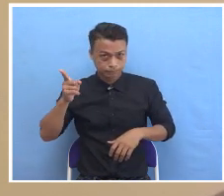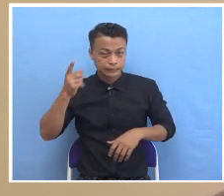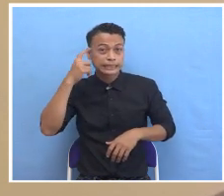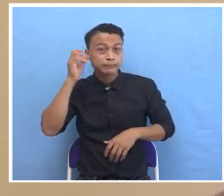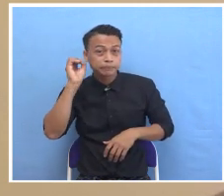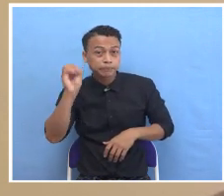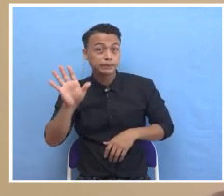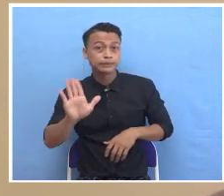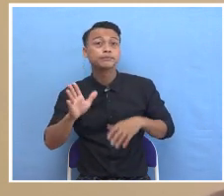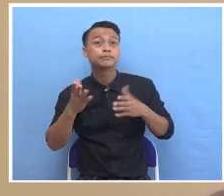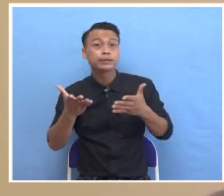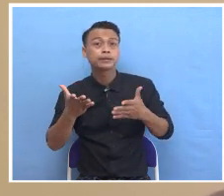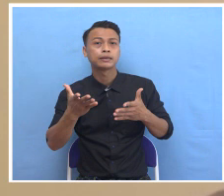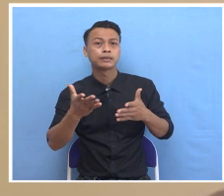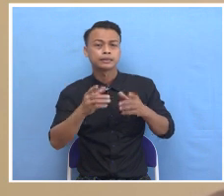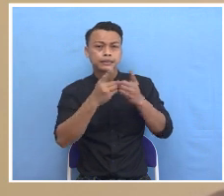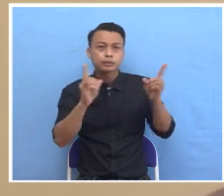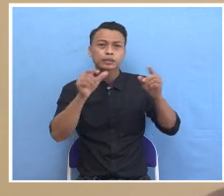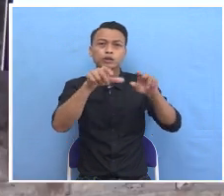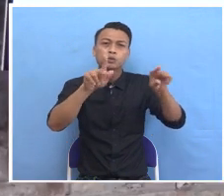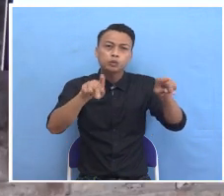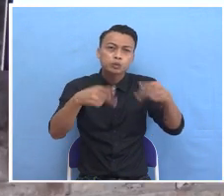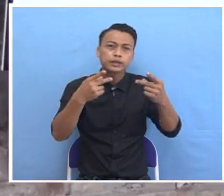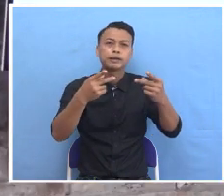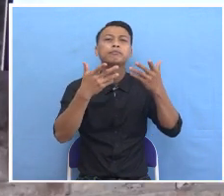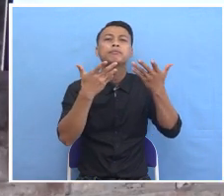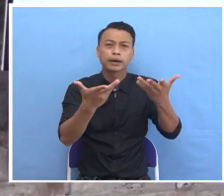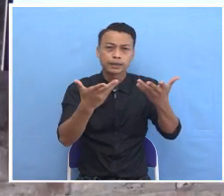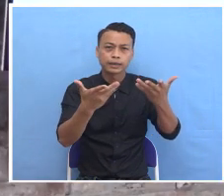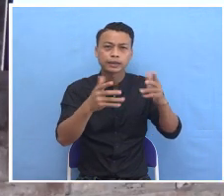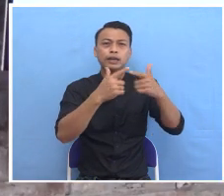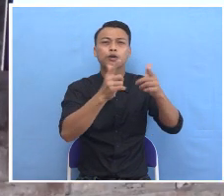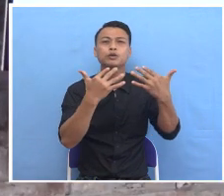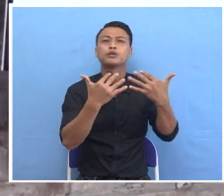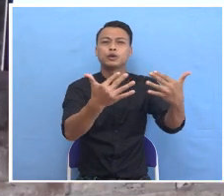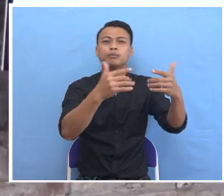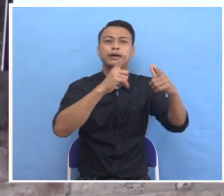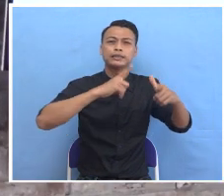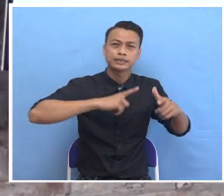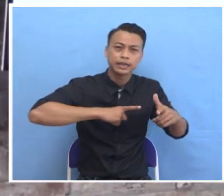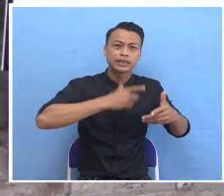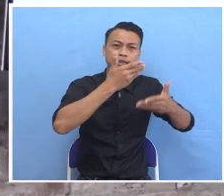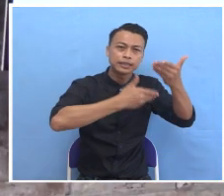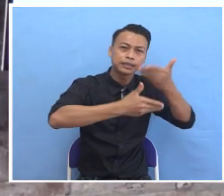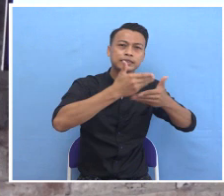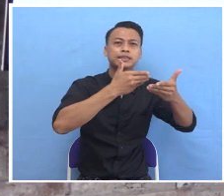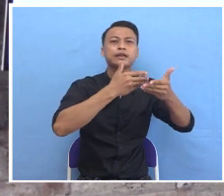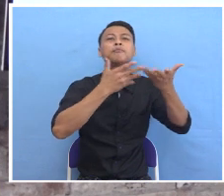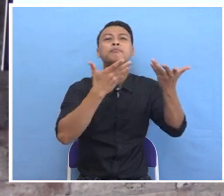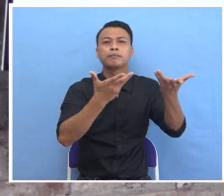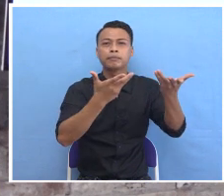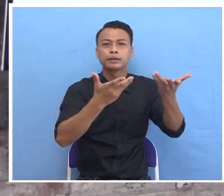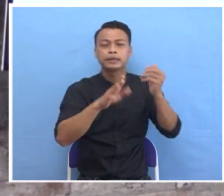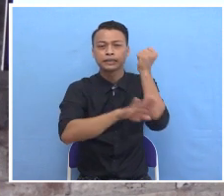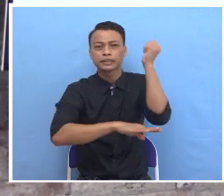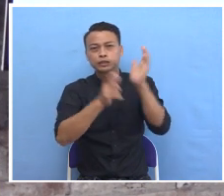မှာအဲ့ဒီရဲ့အတိတ်ပဲပါလေ။တို့တော်လဲမှာဆက်ဆံအိမ်မှာရောအဲ့ဒါပါတယ်။ဖွဲ့စည်းပုံမှာ